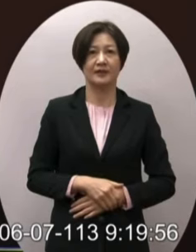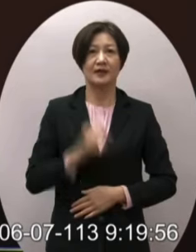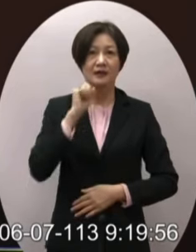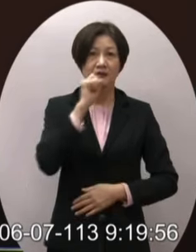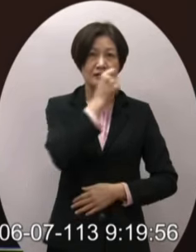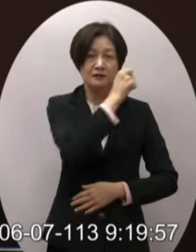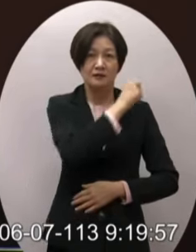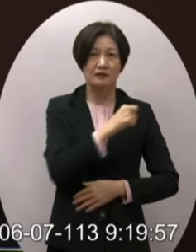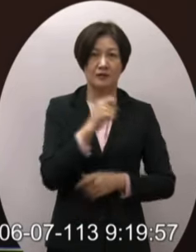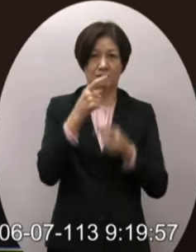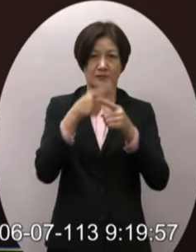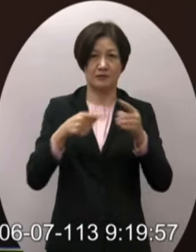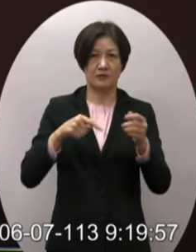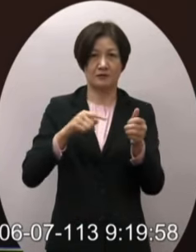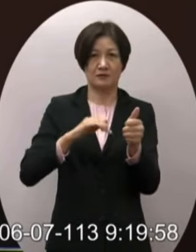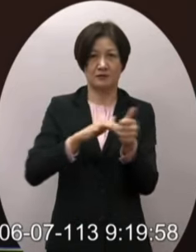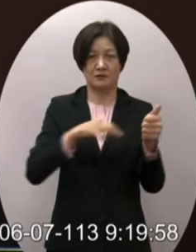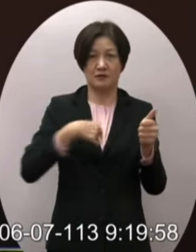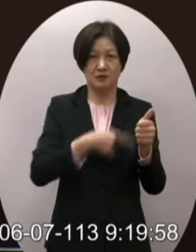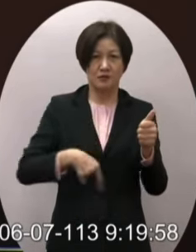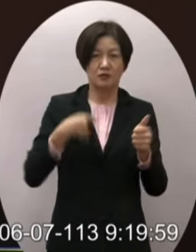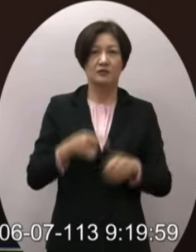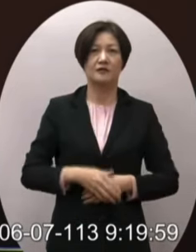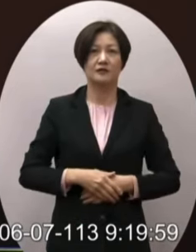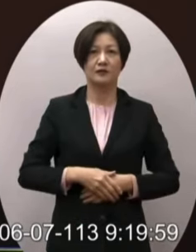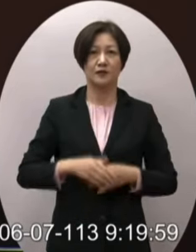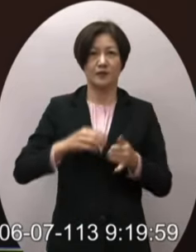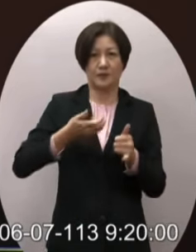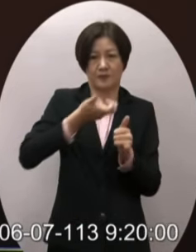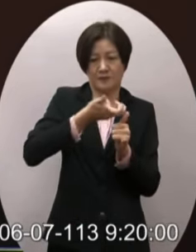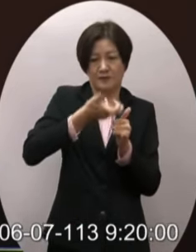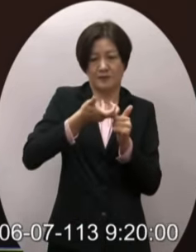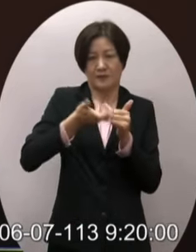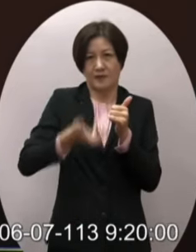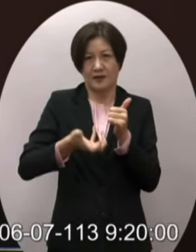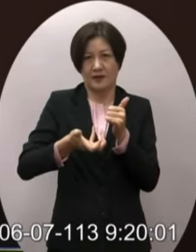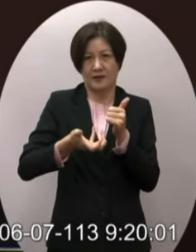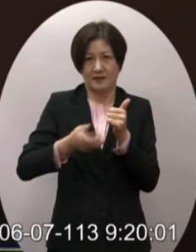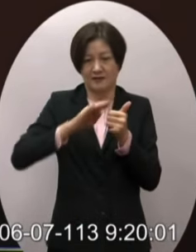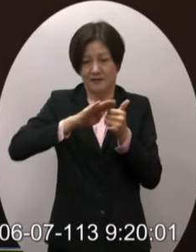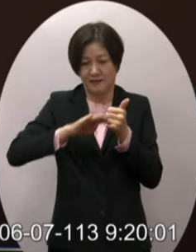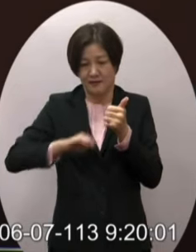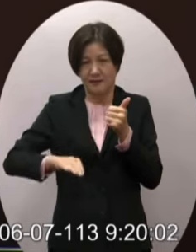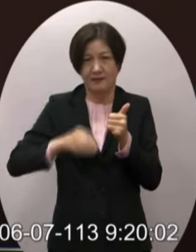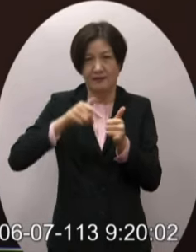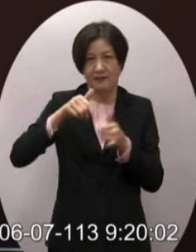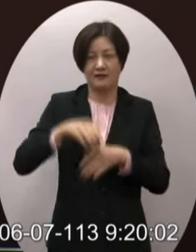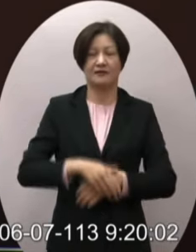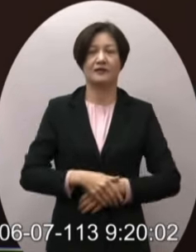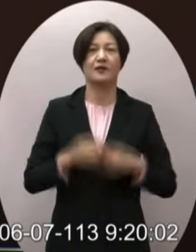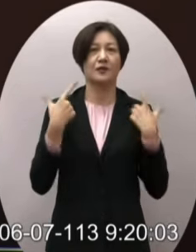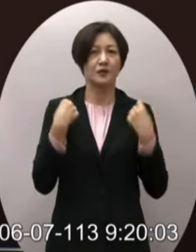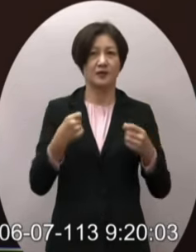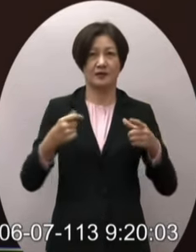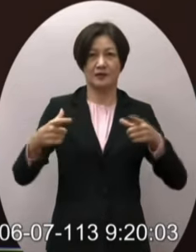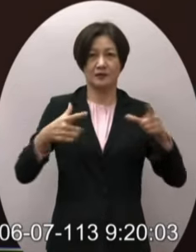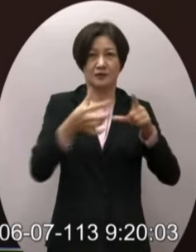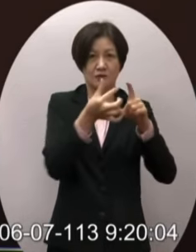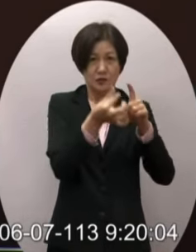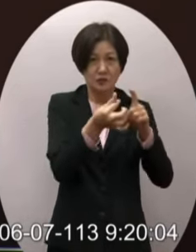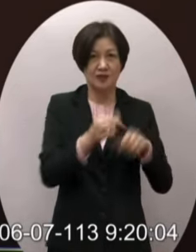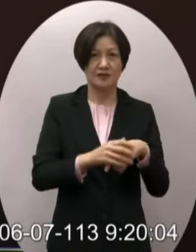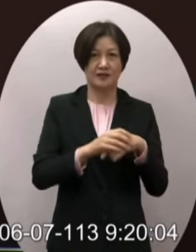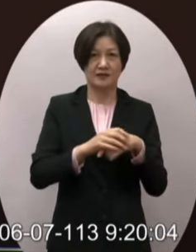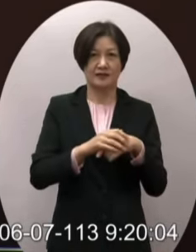半导体的重镇啊，已经有逐渐南移的趋势，往南台湾来。无论是园区的